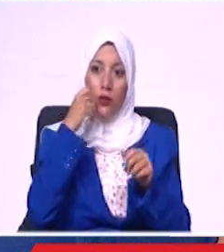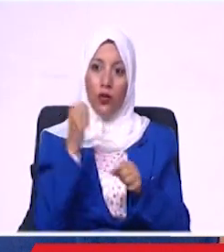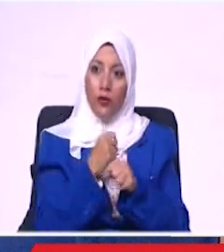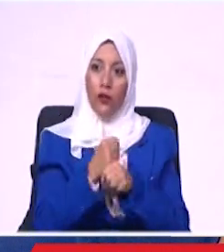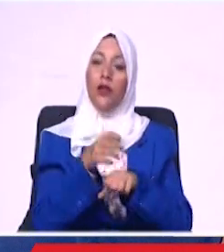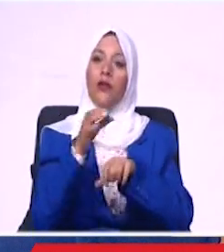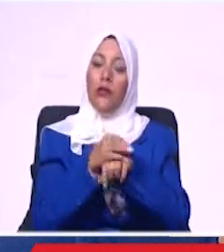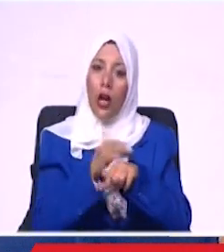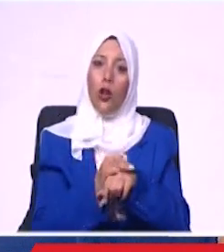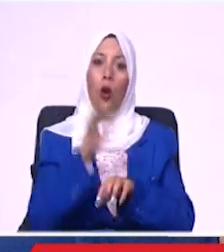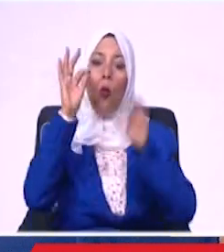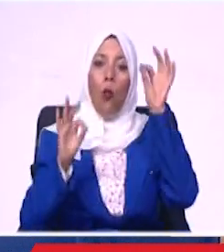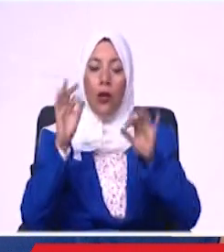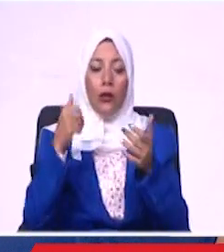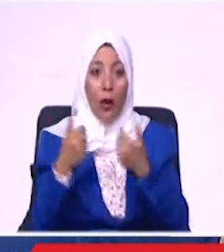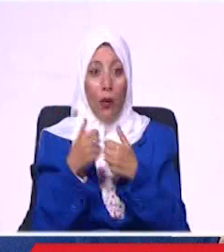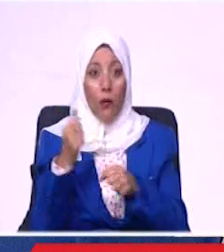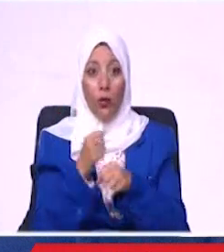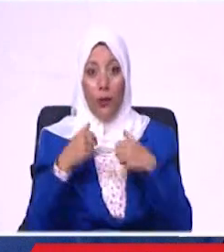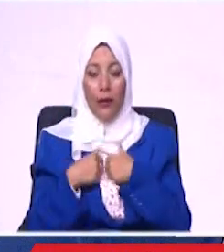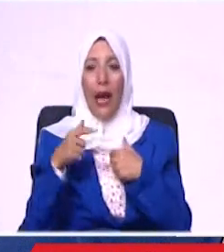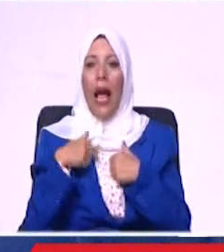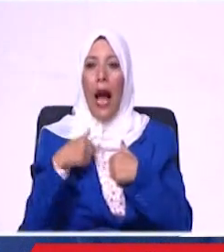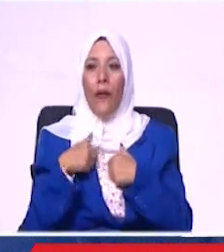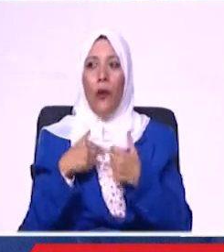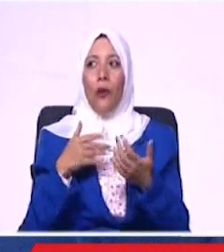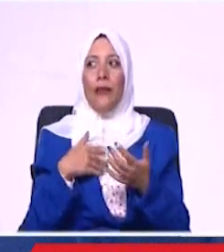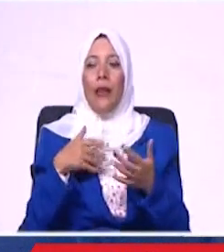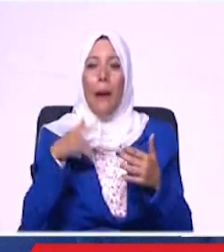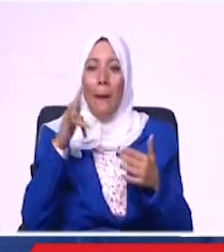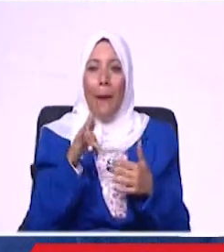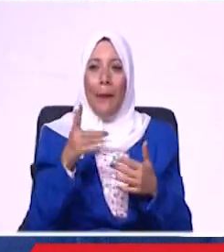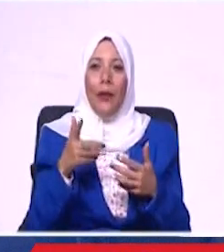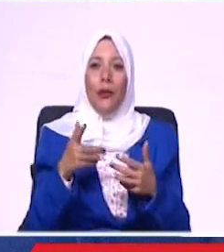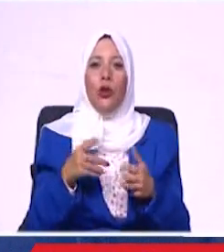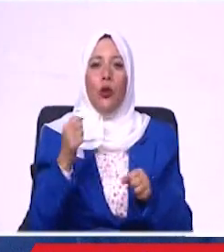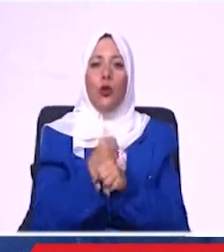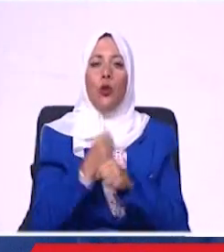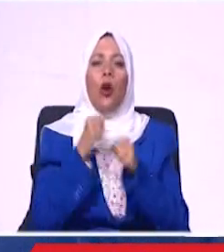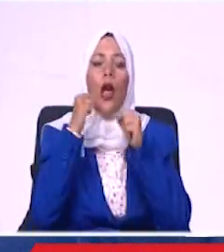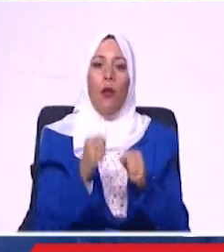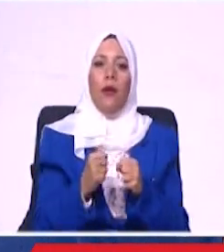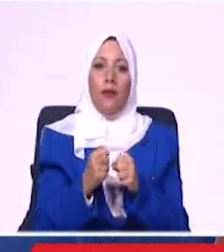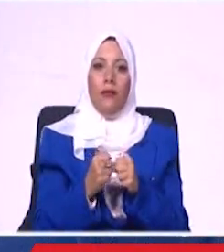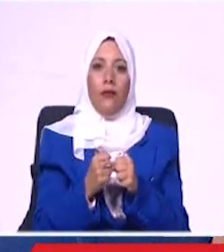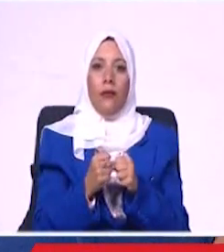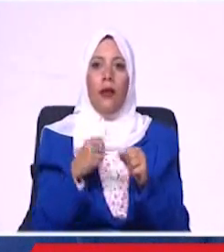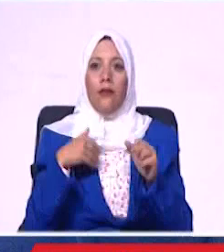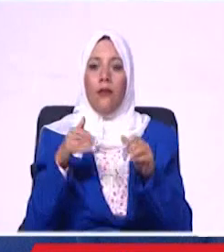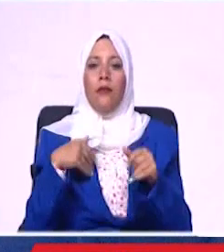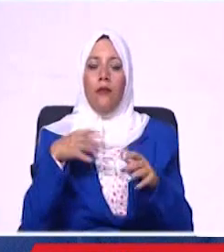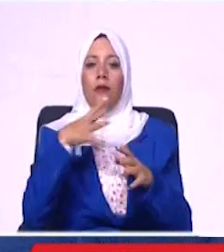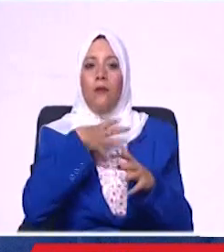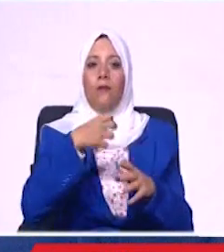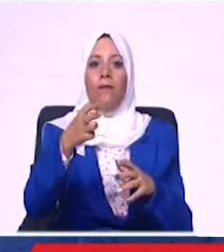دكاتره ومهندسين، وبصراحه يعني انا اللي كنت يعني بحب شغلي جدا وابتدى